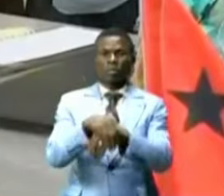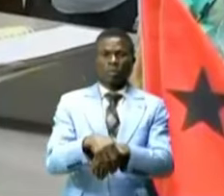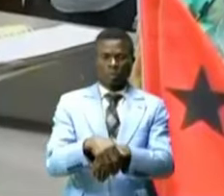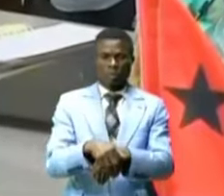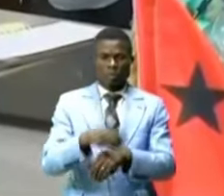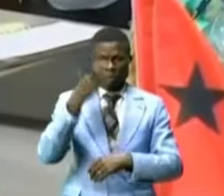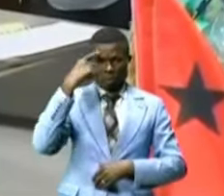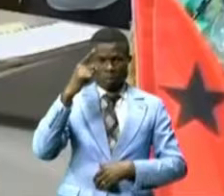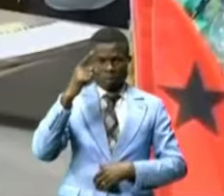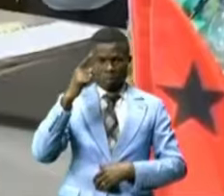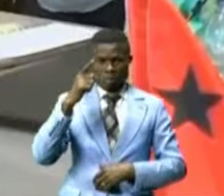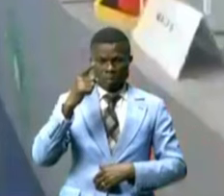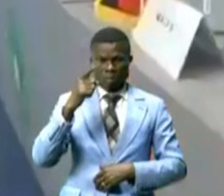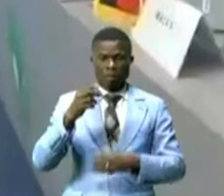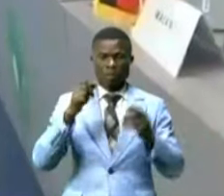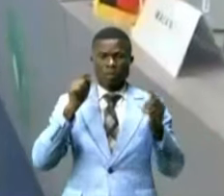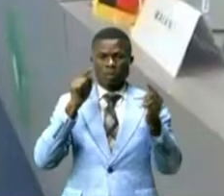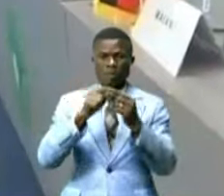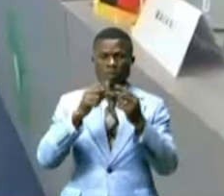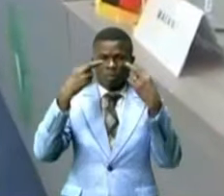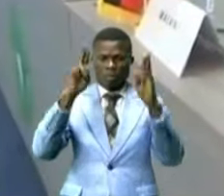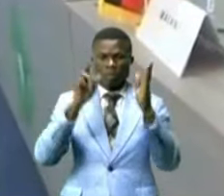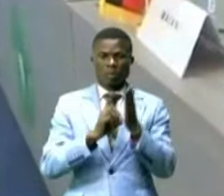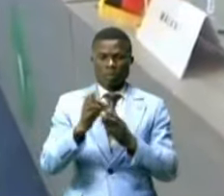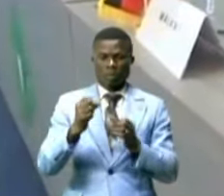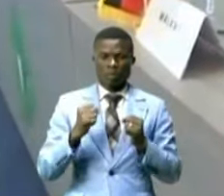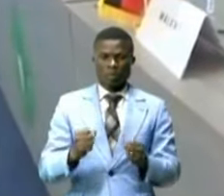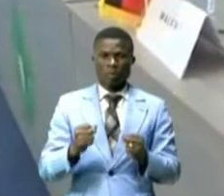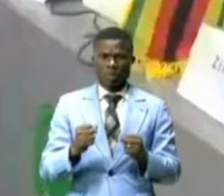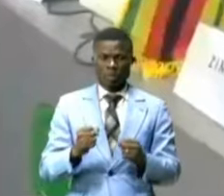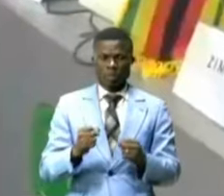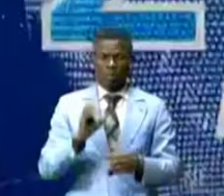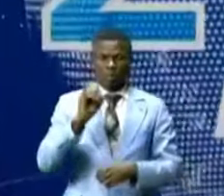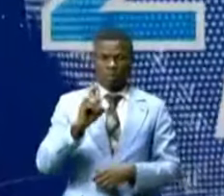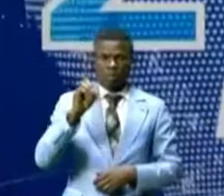pour l'atteinte des objectifs de développement durable ODD.